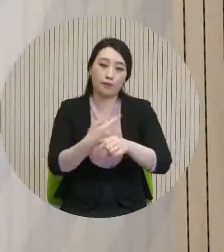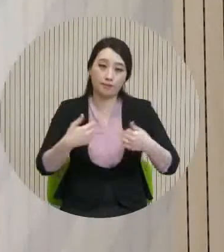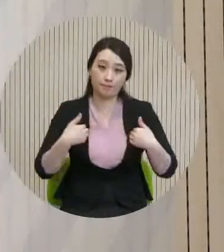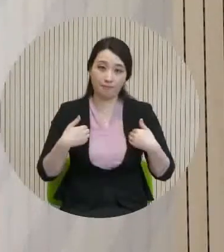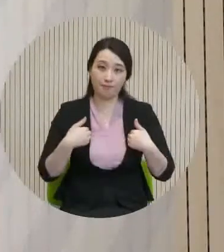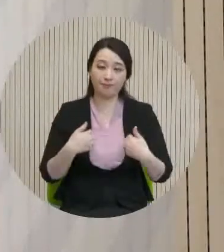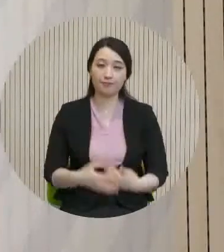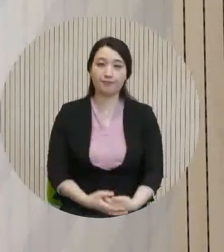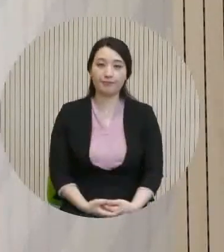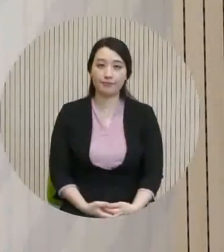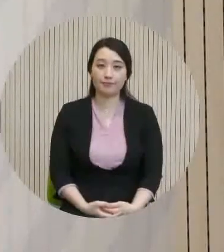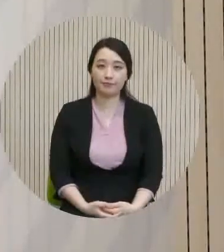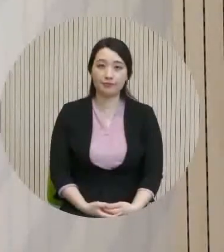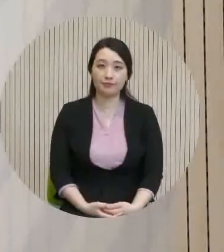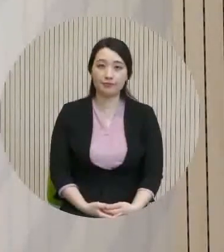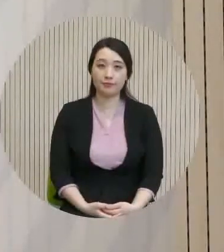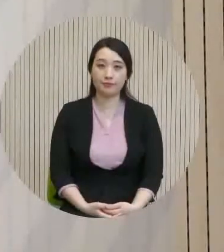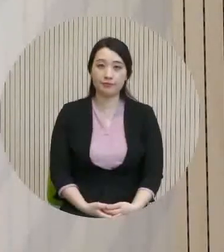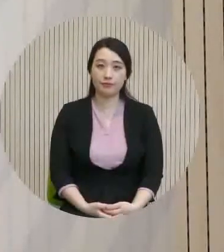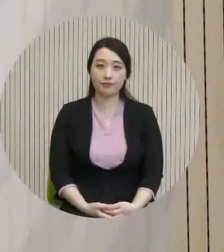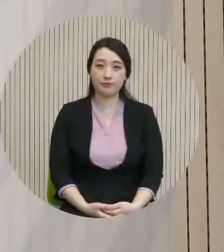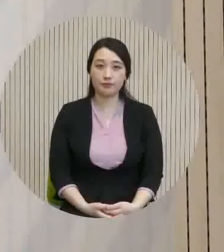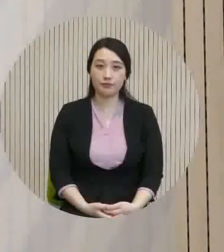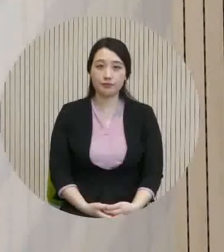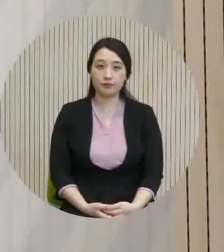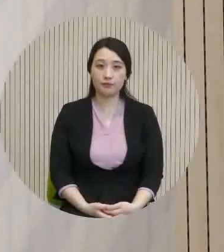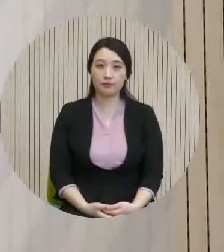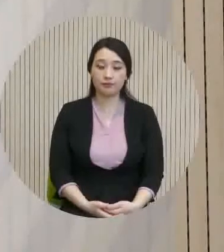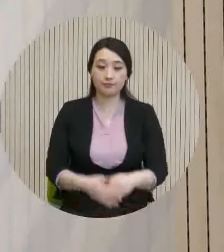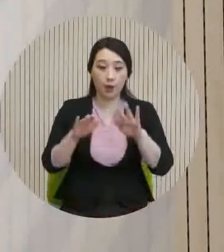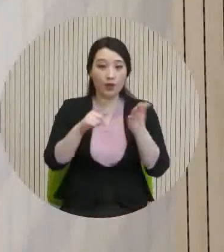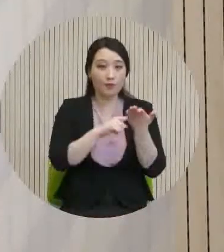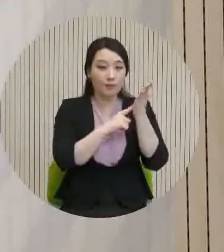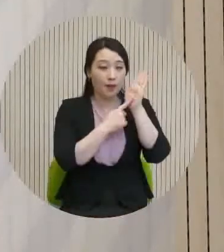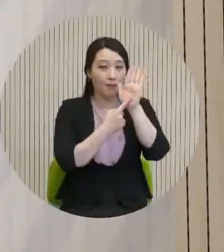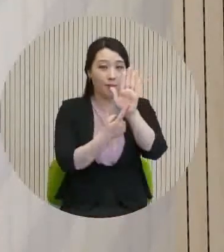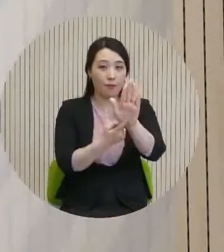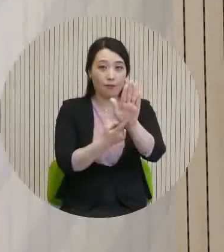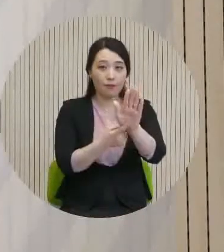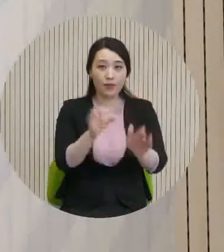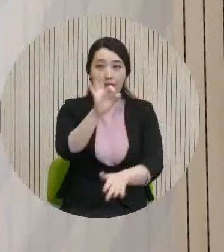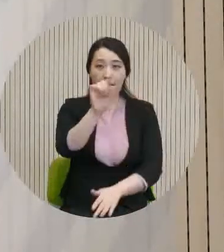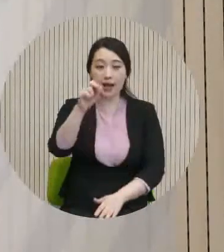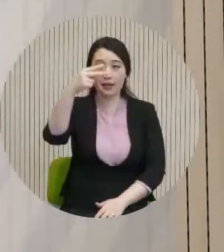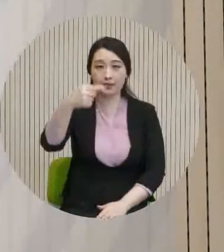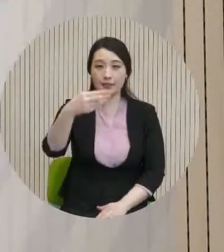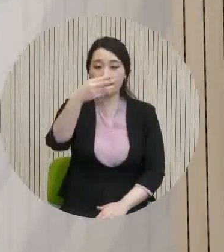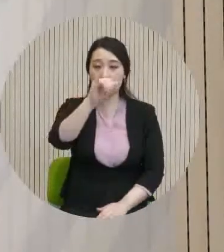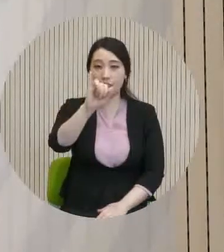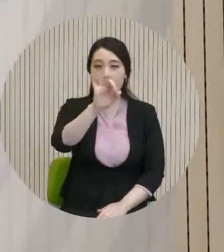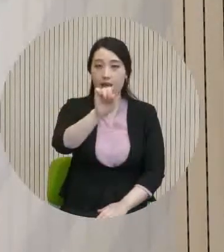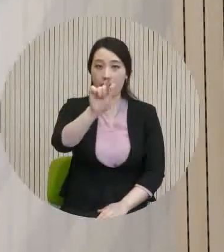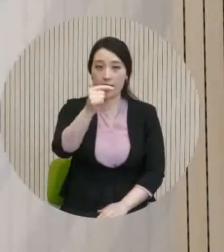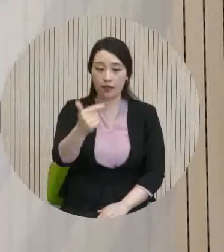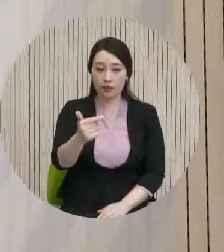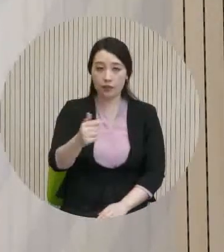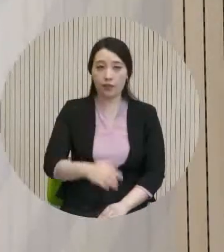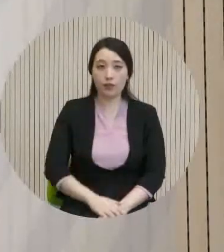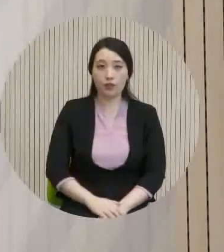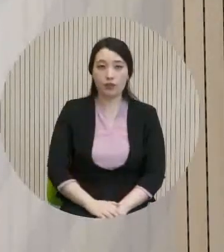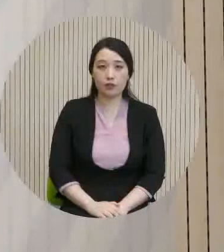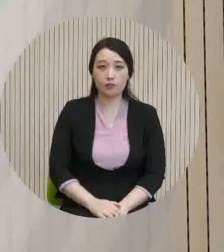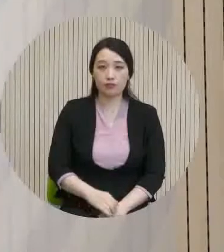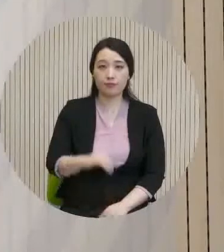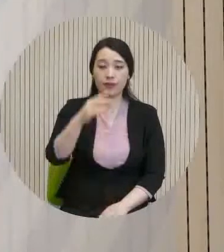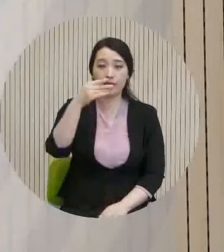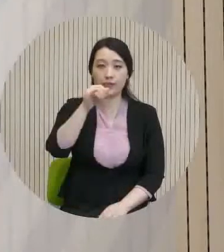with it. 생각됩니다. 오늘 발표를 I would like 해주시는 to express my 아드리안 gratitude to presenters, 랑텐도크 including the 이프라 Netherlands 독서